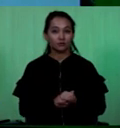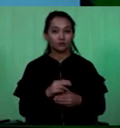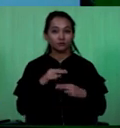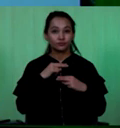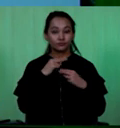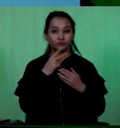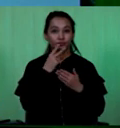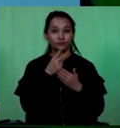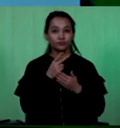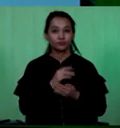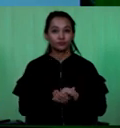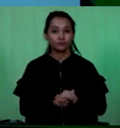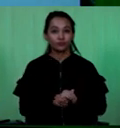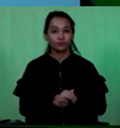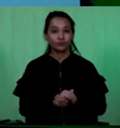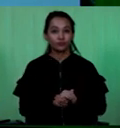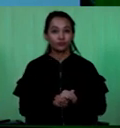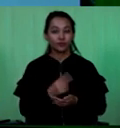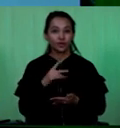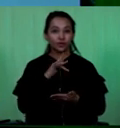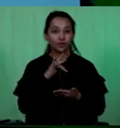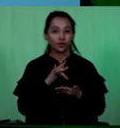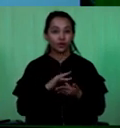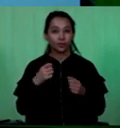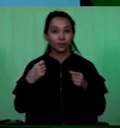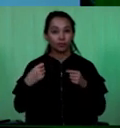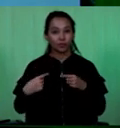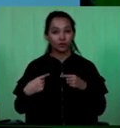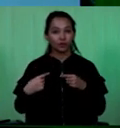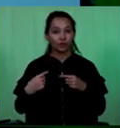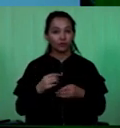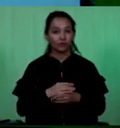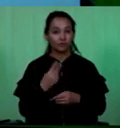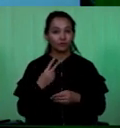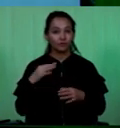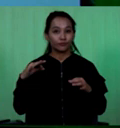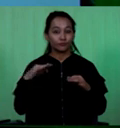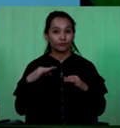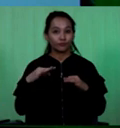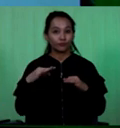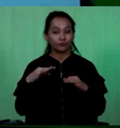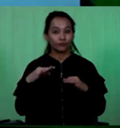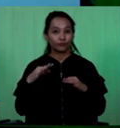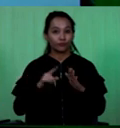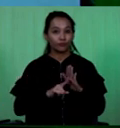Diqqat bilan e'tibor bering. Demak, ikki shahardan bir-biriga qarab ikki avtomobil yo'lga chiqdi.